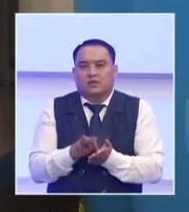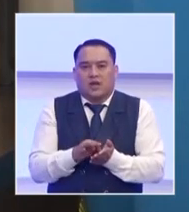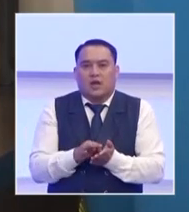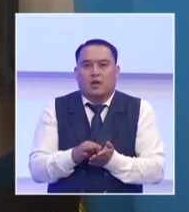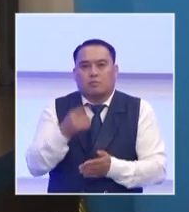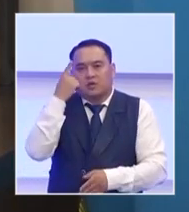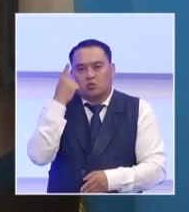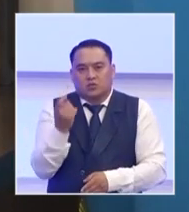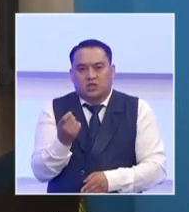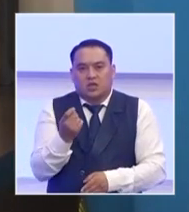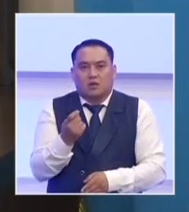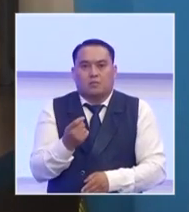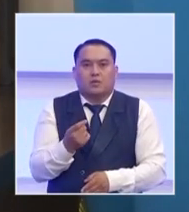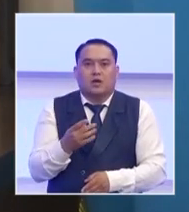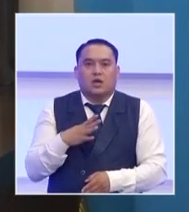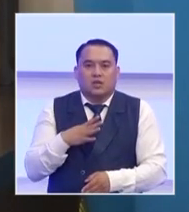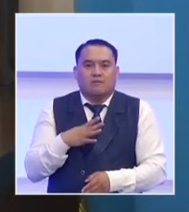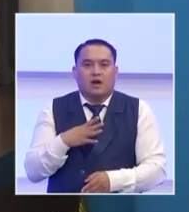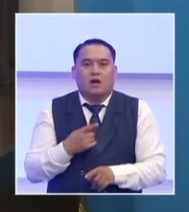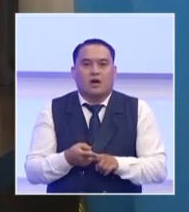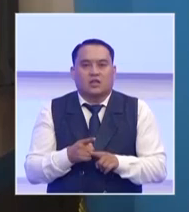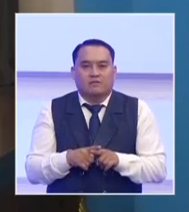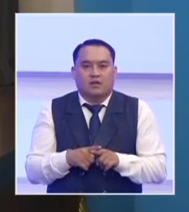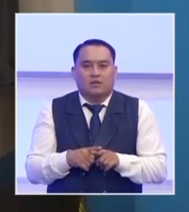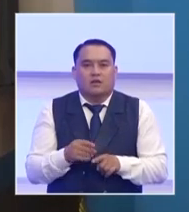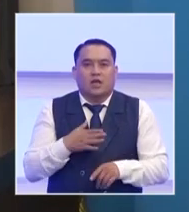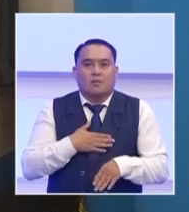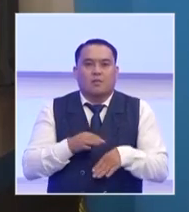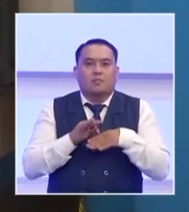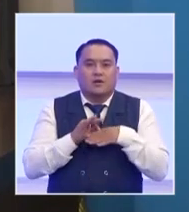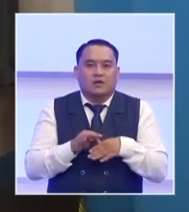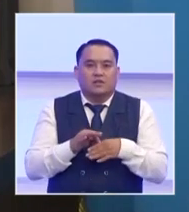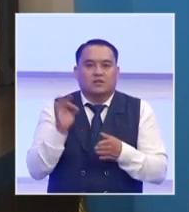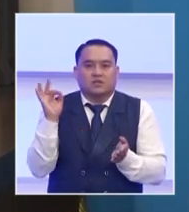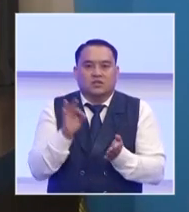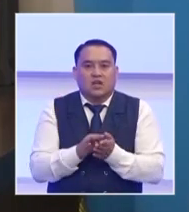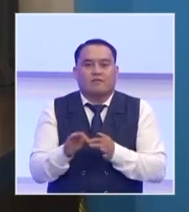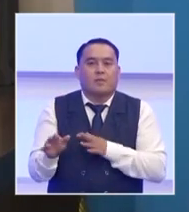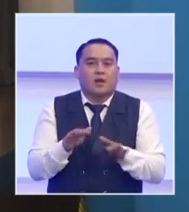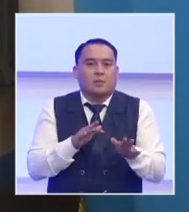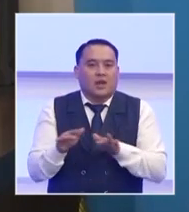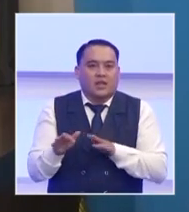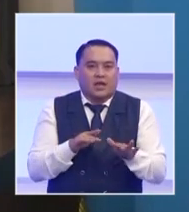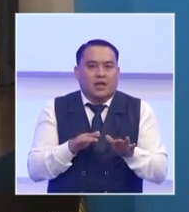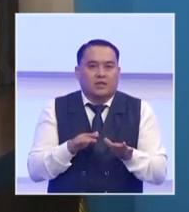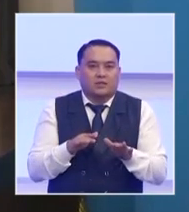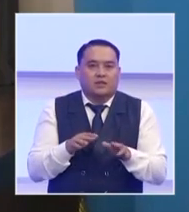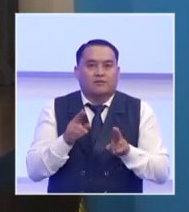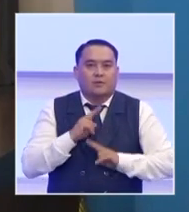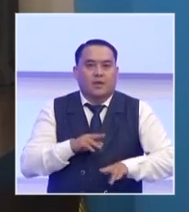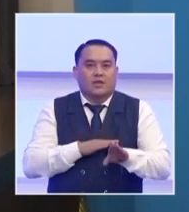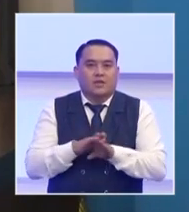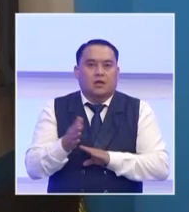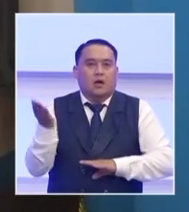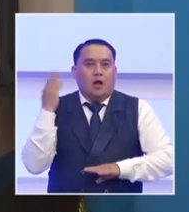предупреждении преступления данного вида нами проводится целевые рядовые мероприятия с отработка ранее